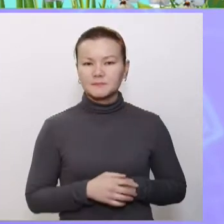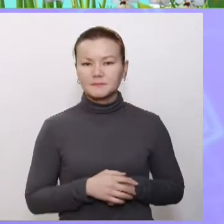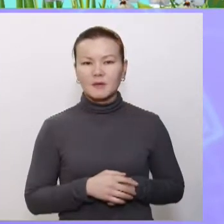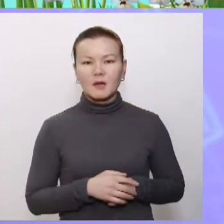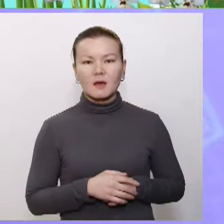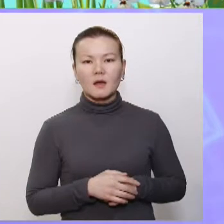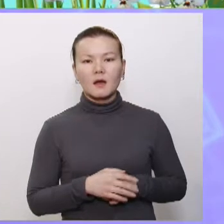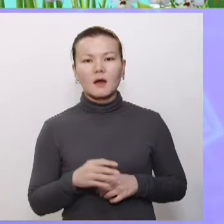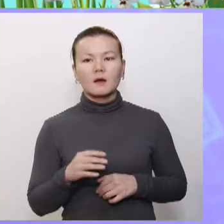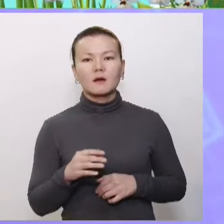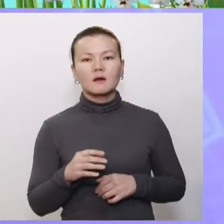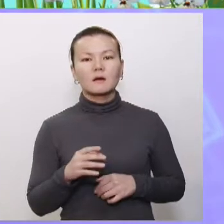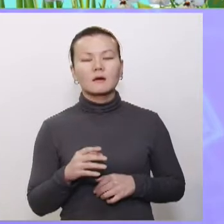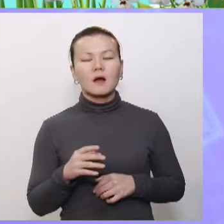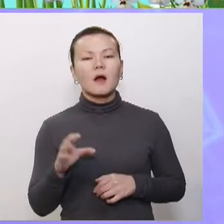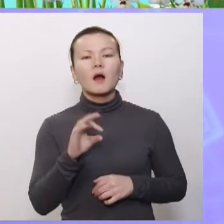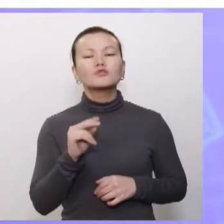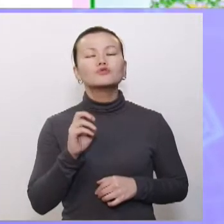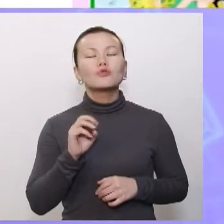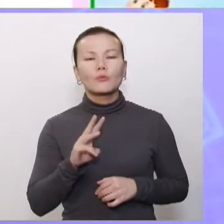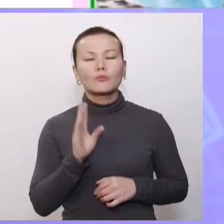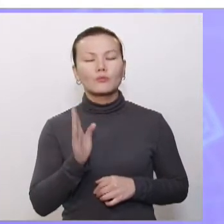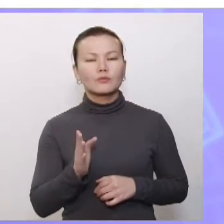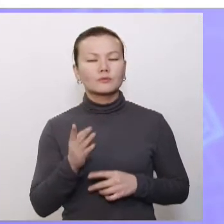Эмне жөнүндө сүйлөшөбүз?